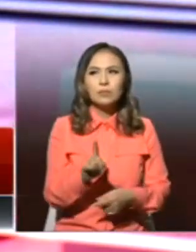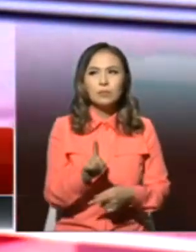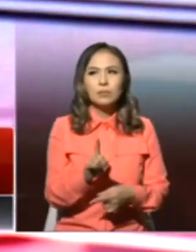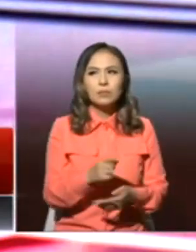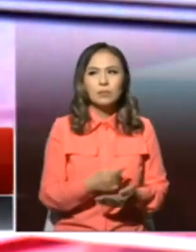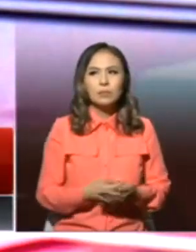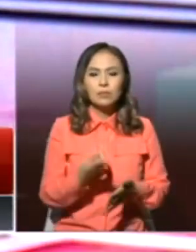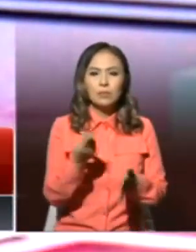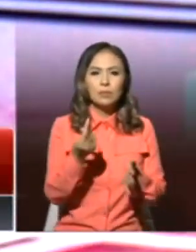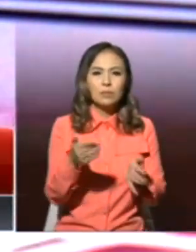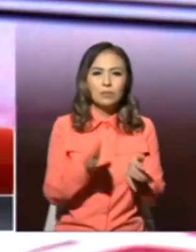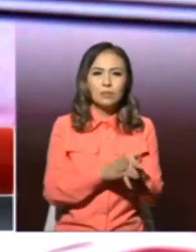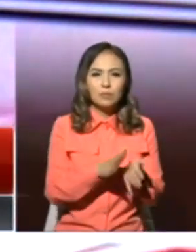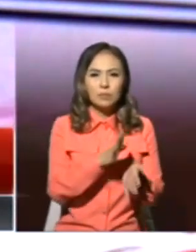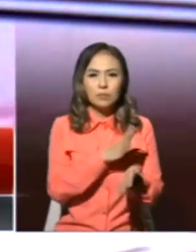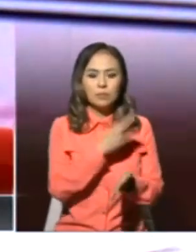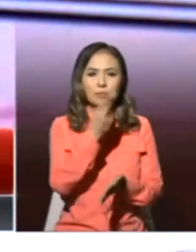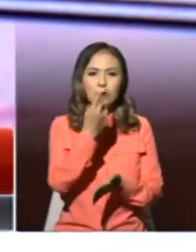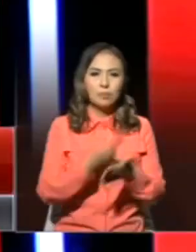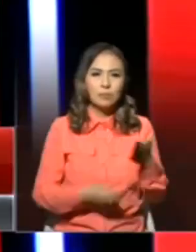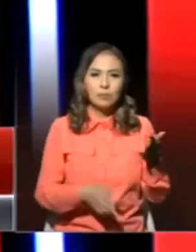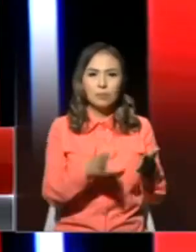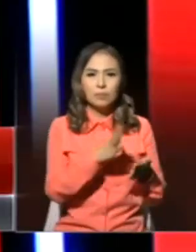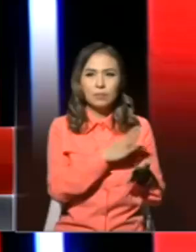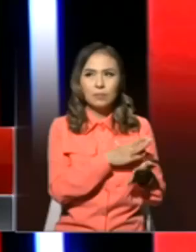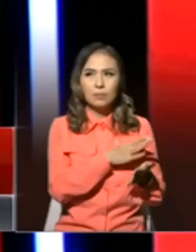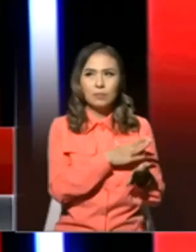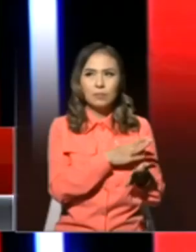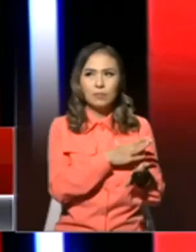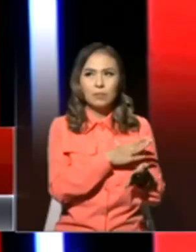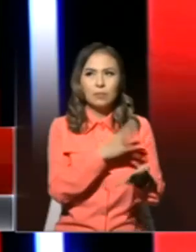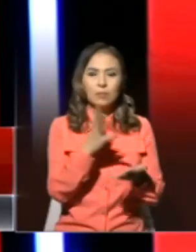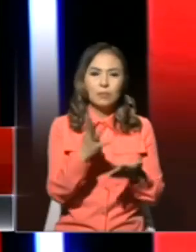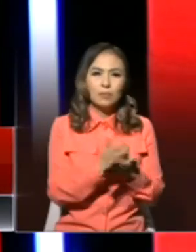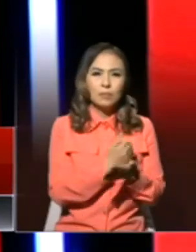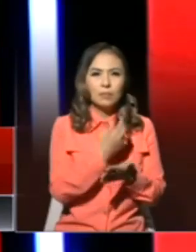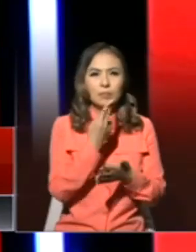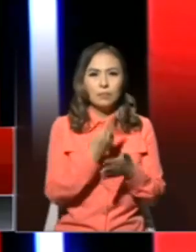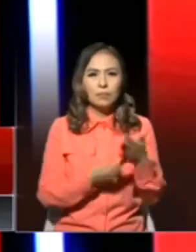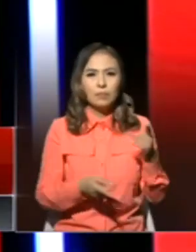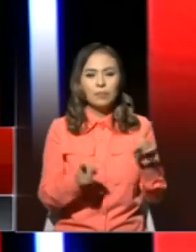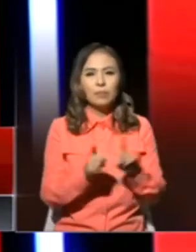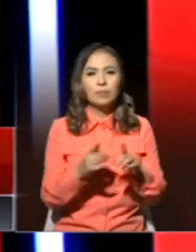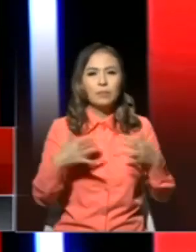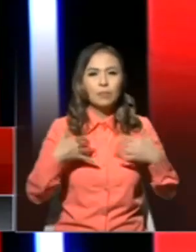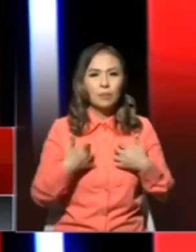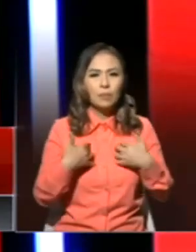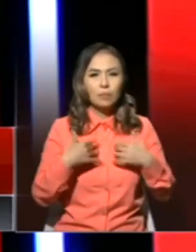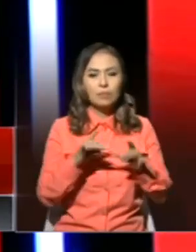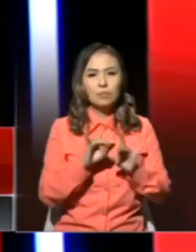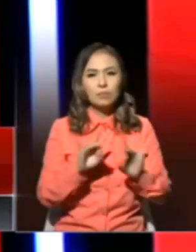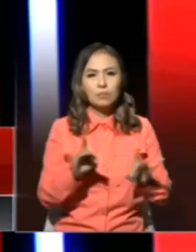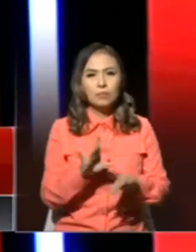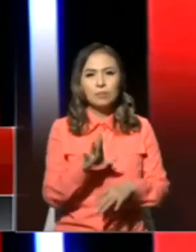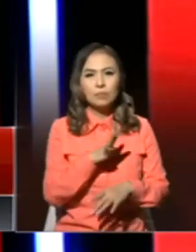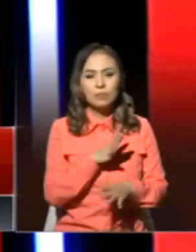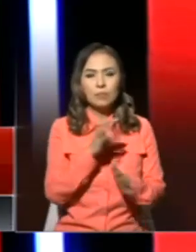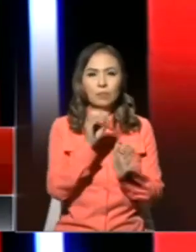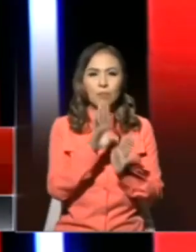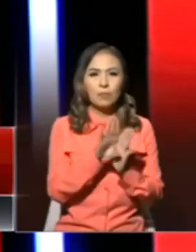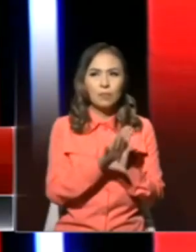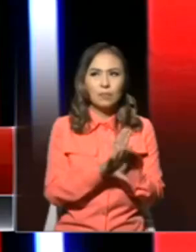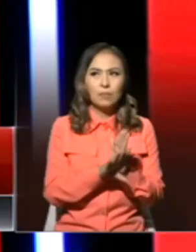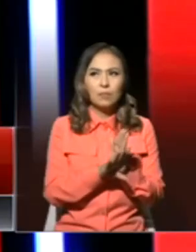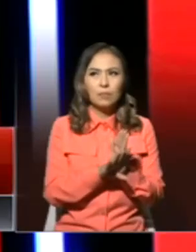Ақша тіктің, ұтылдың, өкінесің. Тігесің, ұтыласың, өкінесің. Өкініш, өкініш, өкініш, өкініштің арты қайғы, қайғының